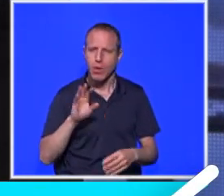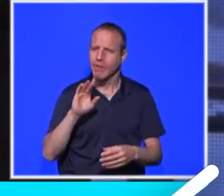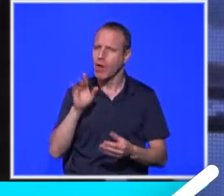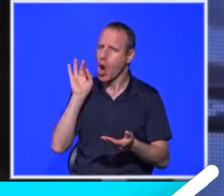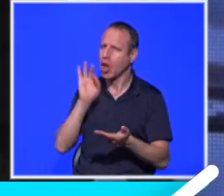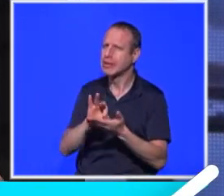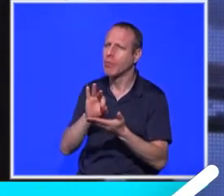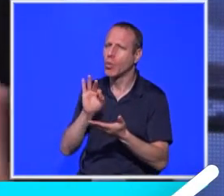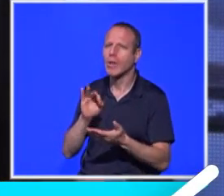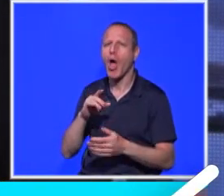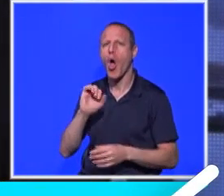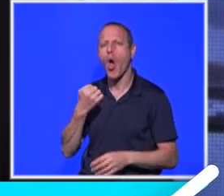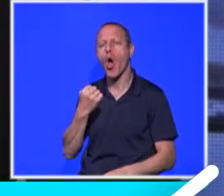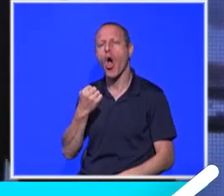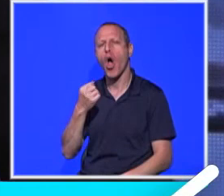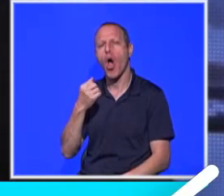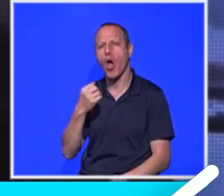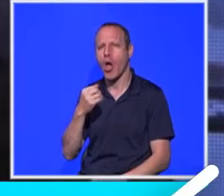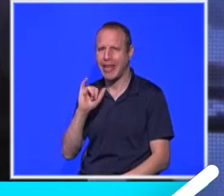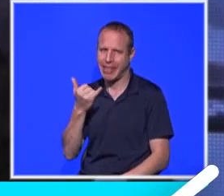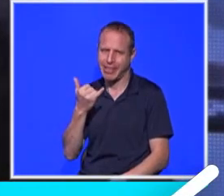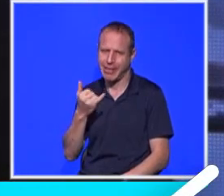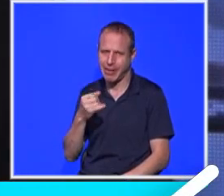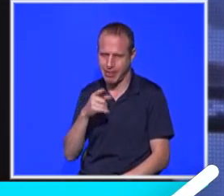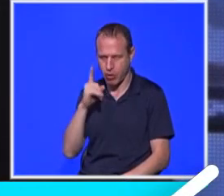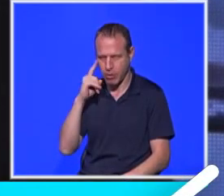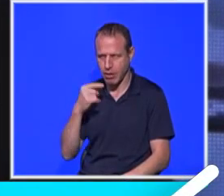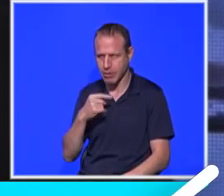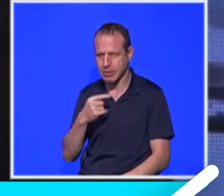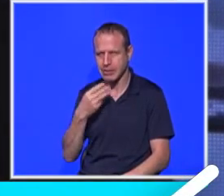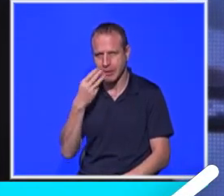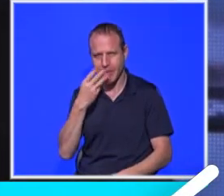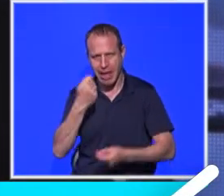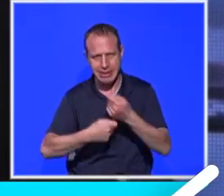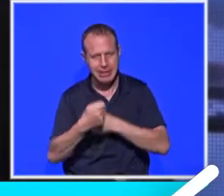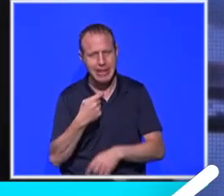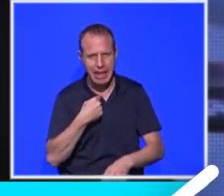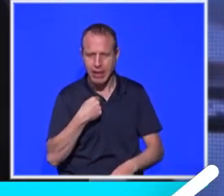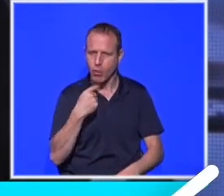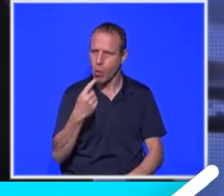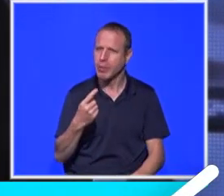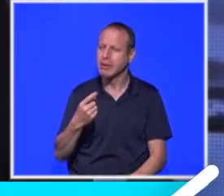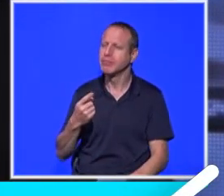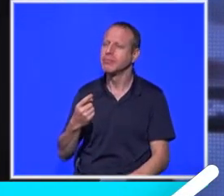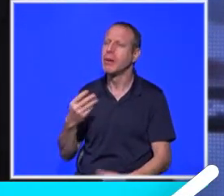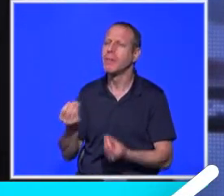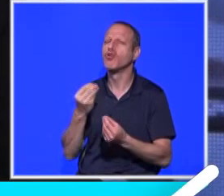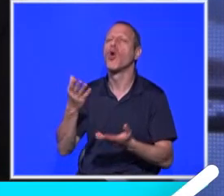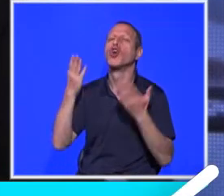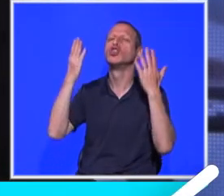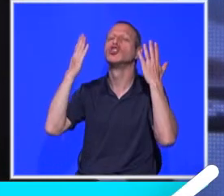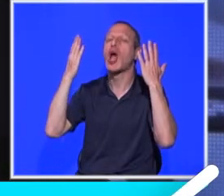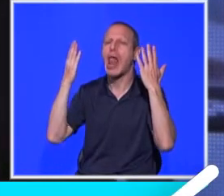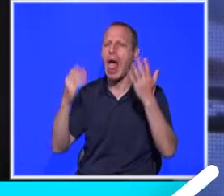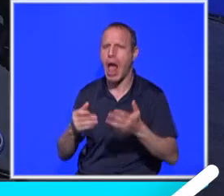או כן, כמו שאומרים, אתה יודע, אני אומרת, אצלנו אומרים, כשאומרים למישהו, אינשאללה,